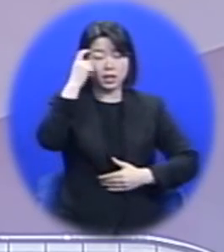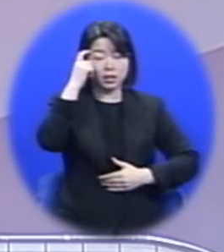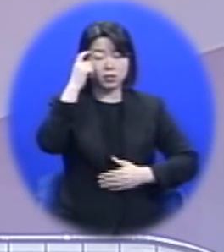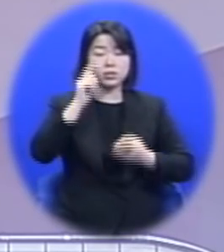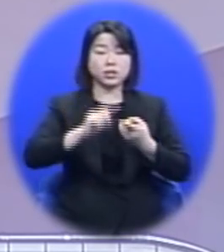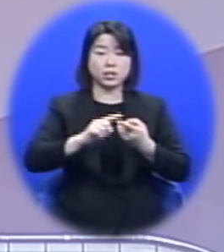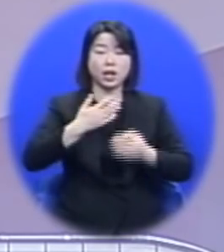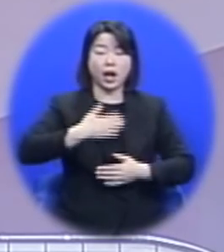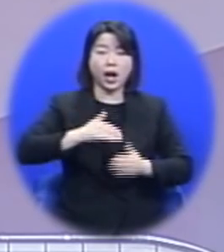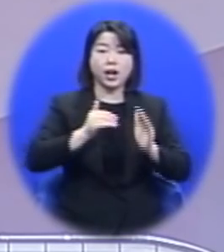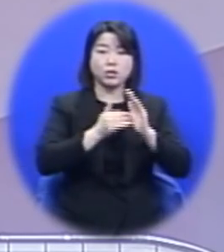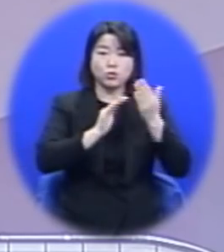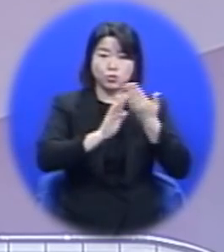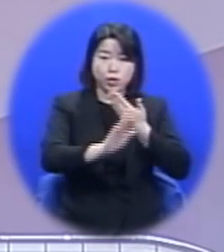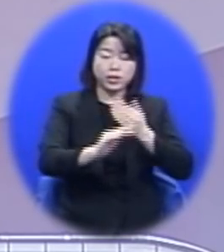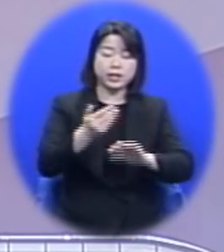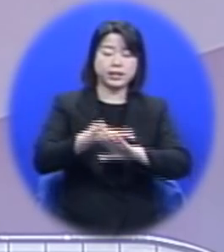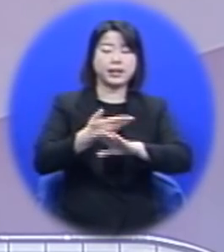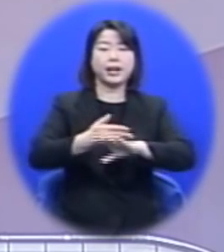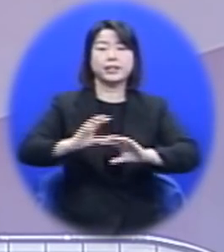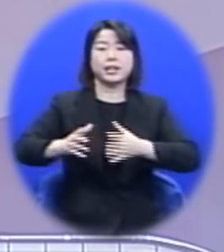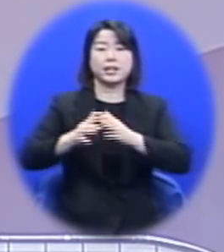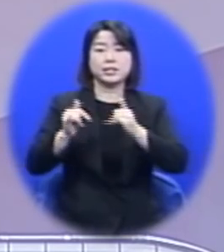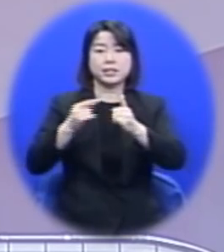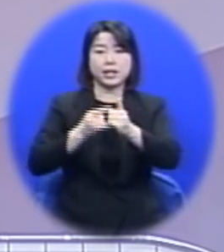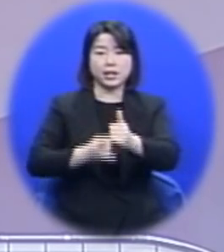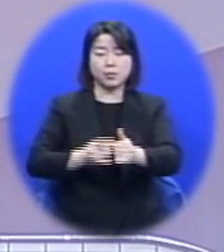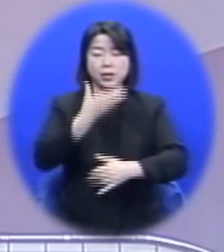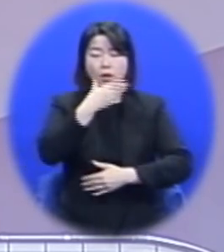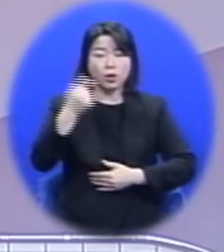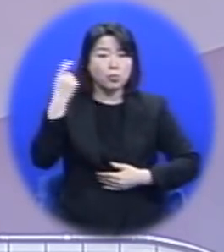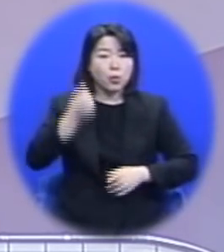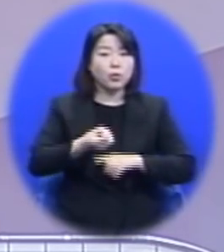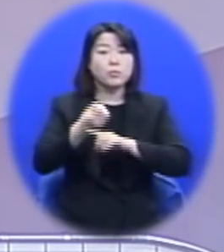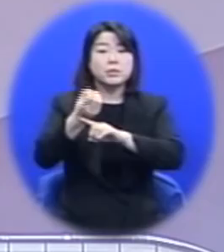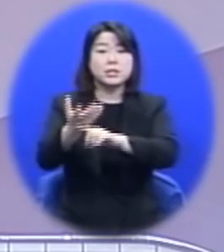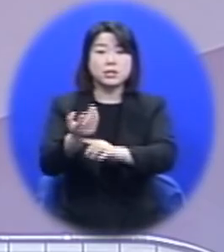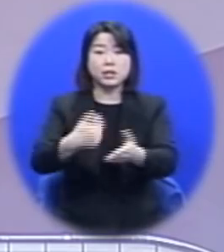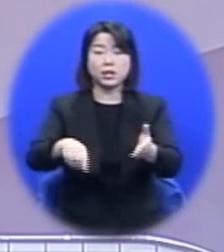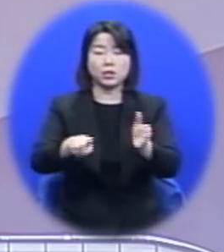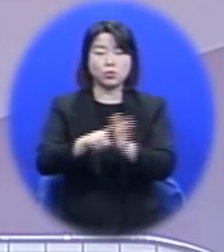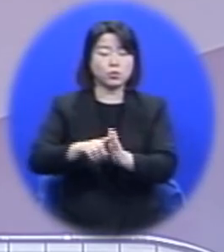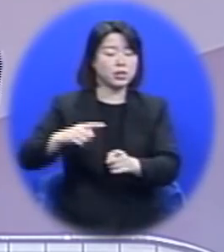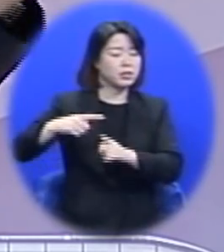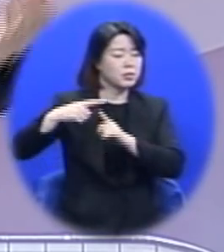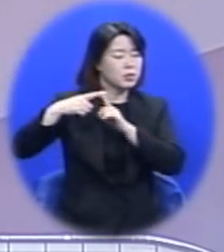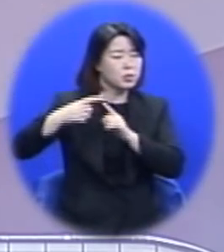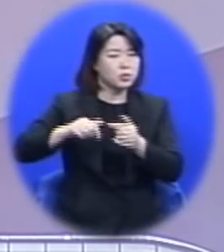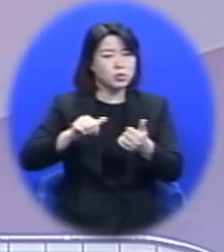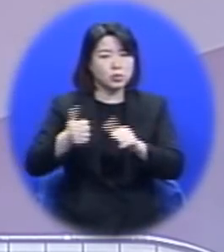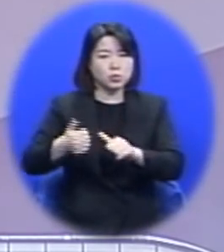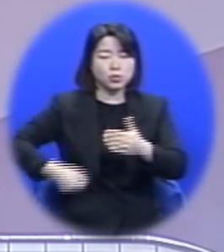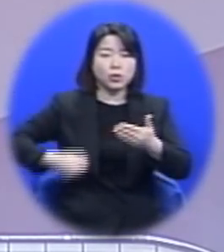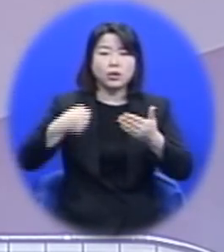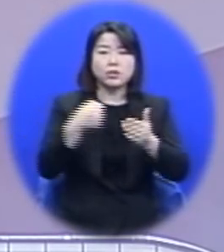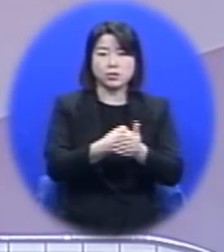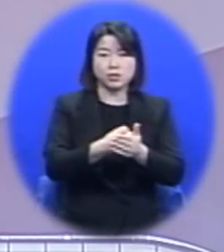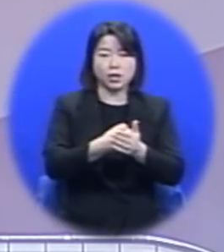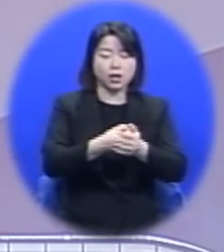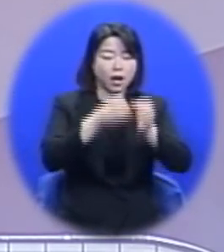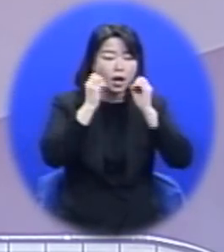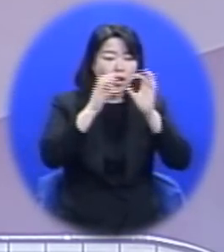그는 이방인들에게 복음을 전하기 위하여 순교의 결단으로 그는 전도자의 길을